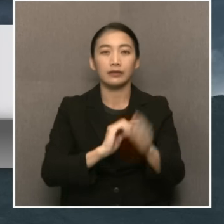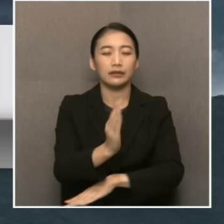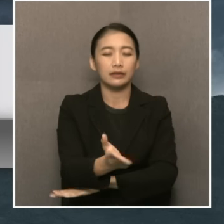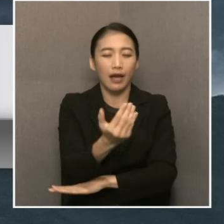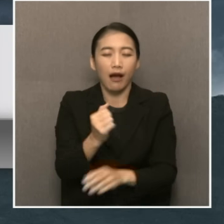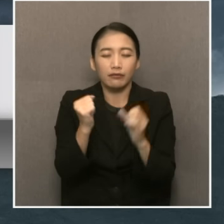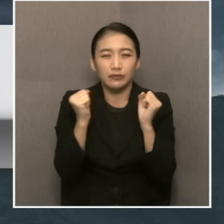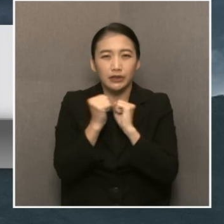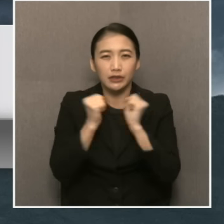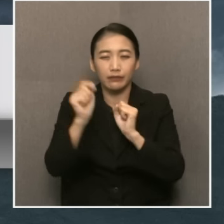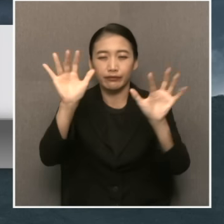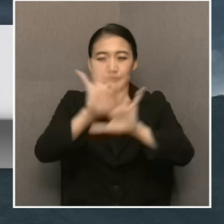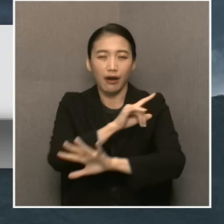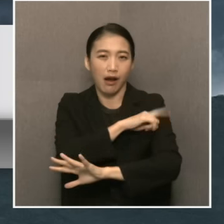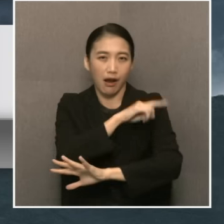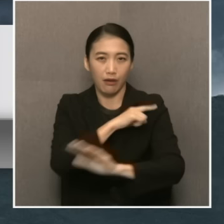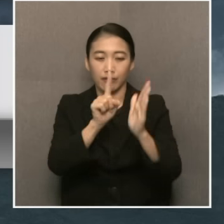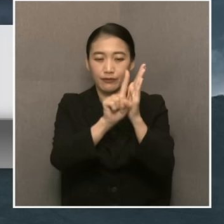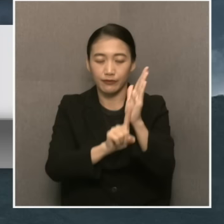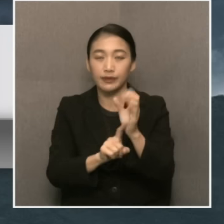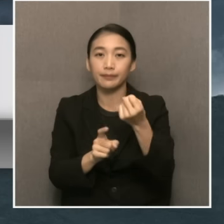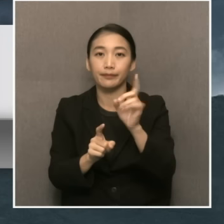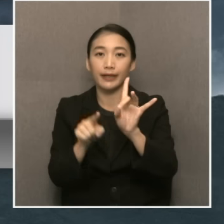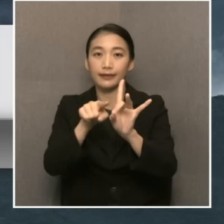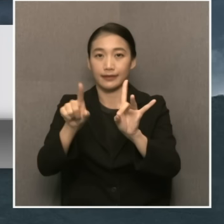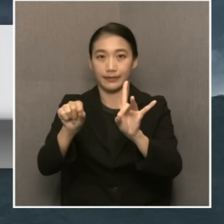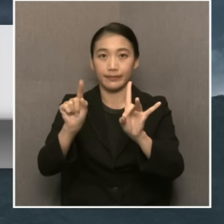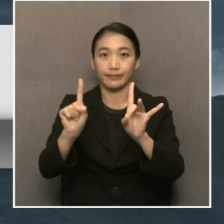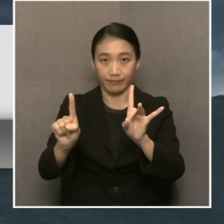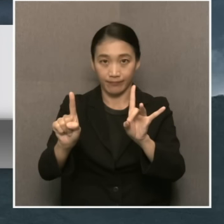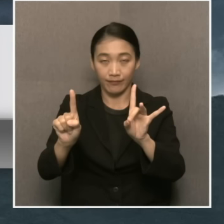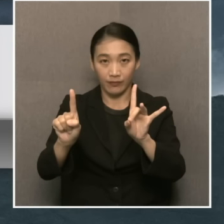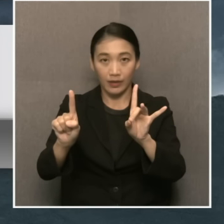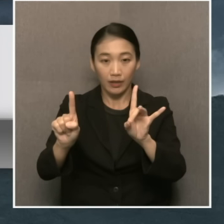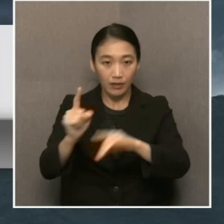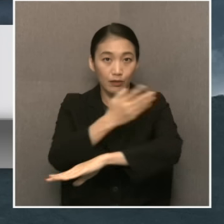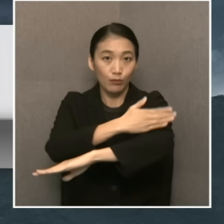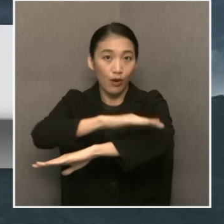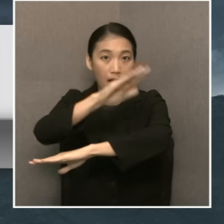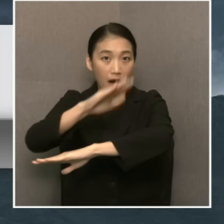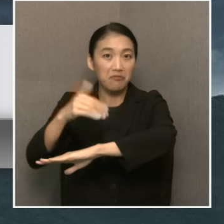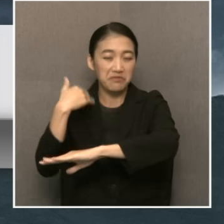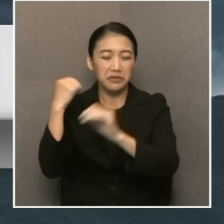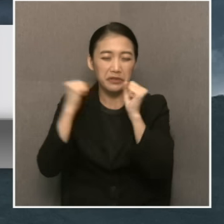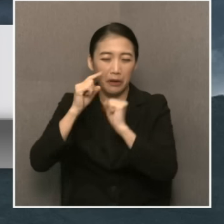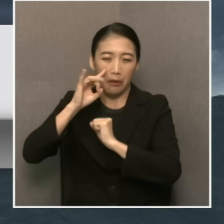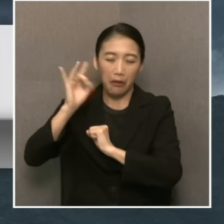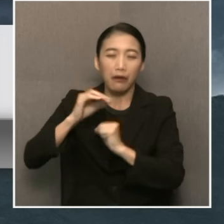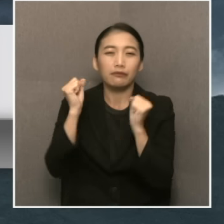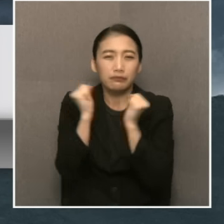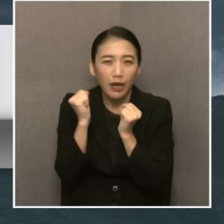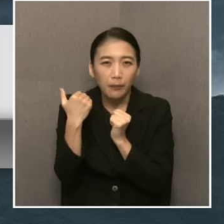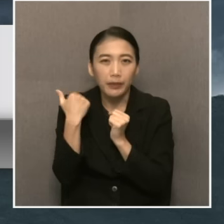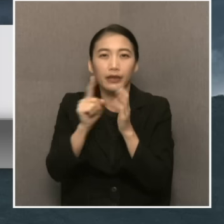อุณหภูมิต่ำสุด18ถึง21องศาเซลเซียสบริเวณยอดภูอากาศเย็นถึงหนาวอุณหภูมิต่ำสุด11